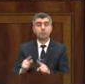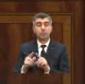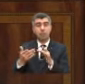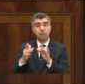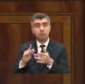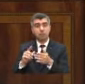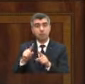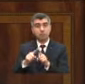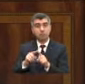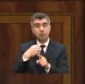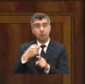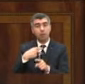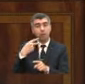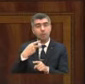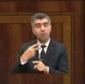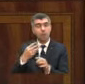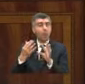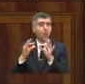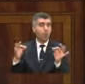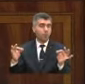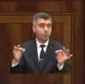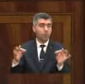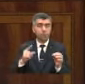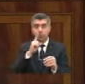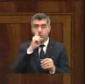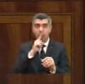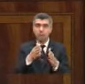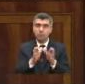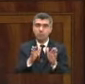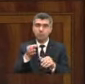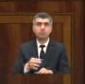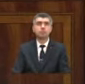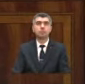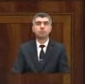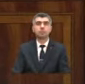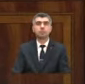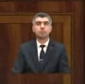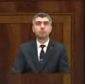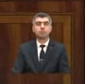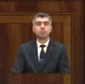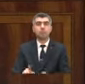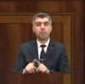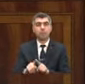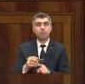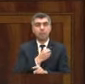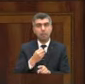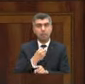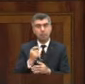المندمج كنتكلموا عليه ولكن إلى نتمنى على الله يخرج الوجود ويكون في القطاع العام